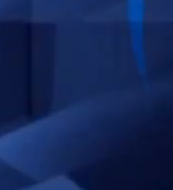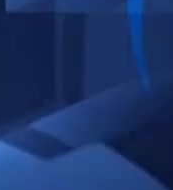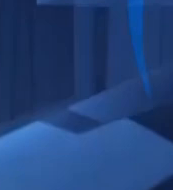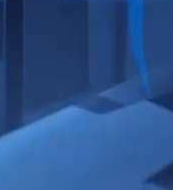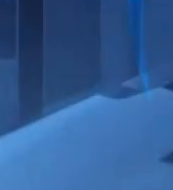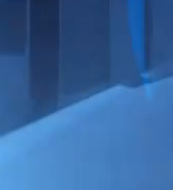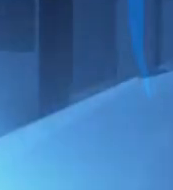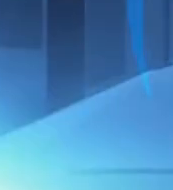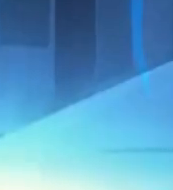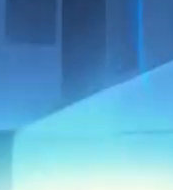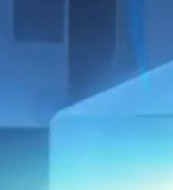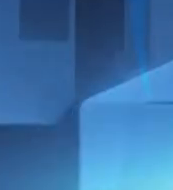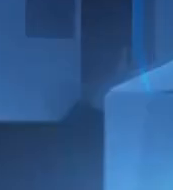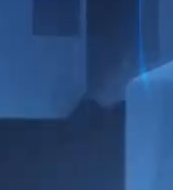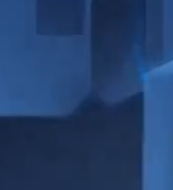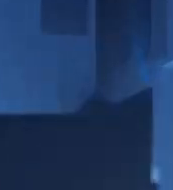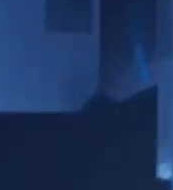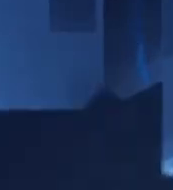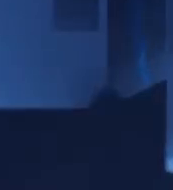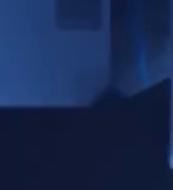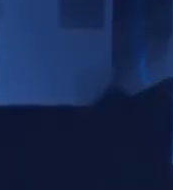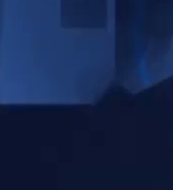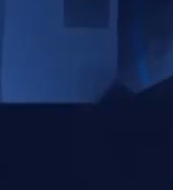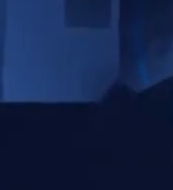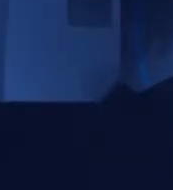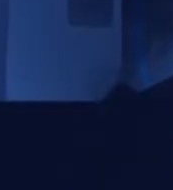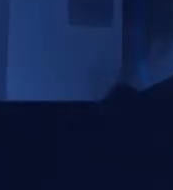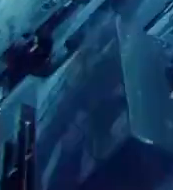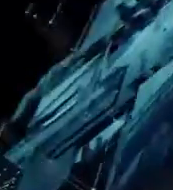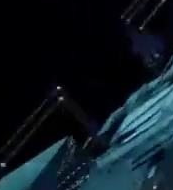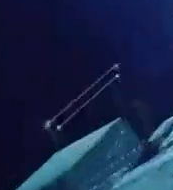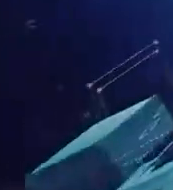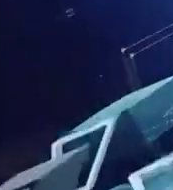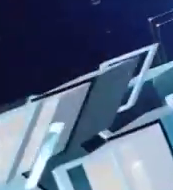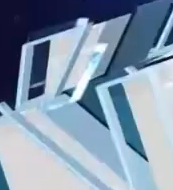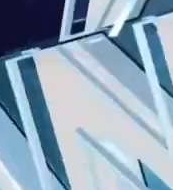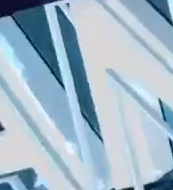Қасымжанұлы, Аманжол Жеткешев, Жетісу арнасы.